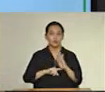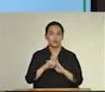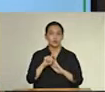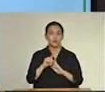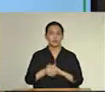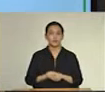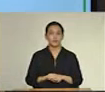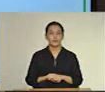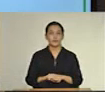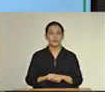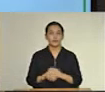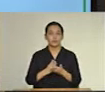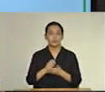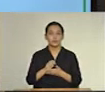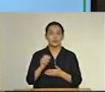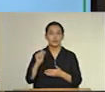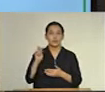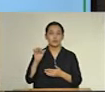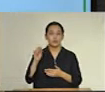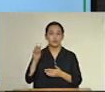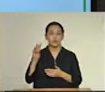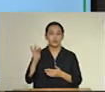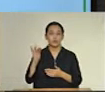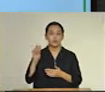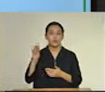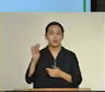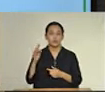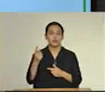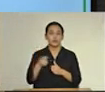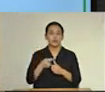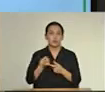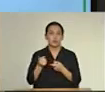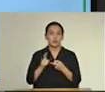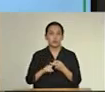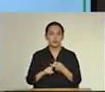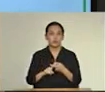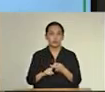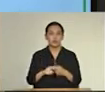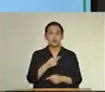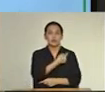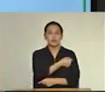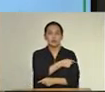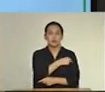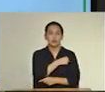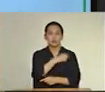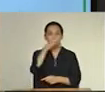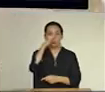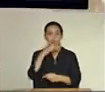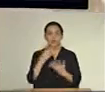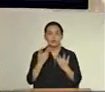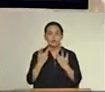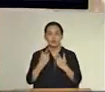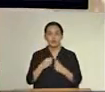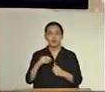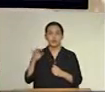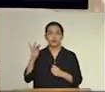Bu usul Abu Ali ibn Sino nomi bilan bog'liqdir. Ya'ni tibbiyotning otasi bo'lgan ulug'